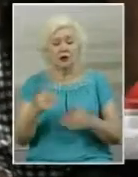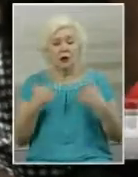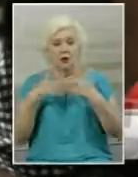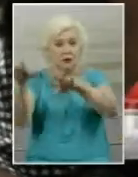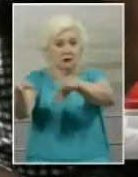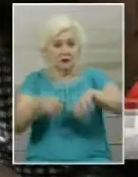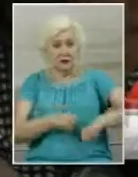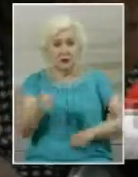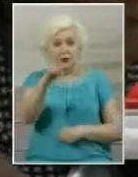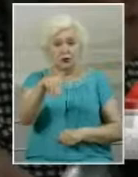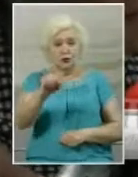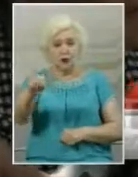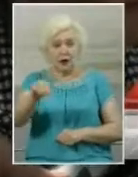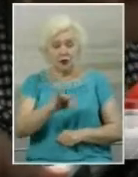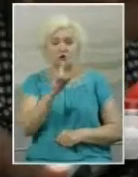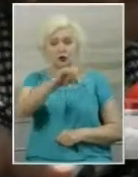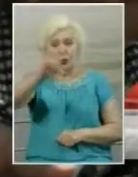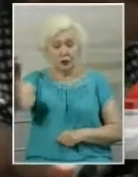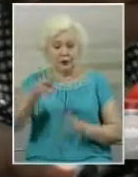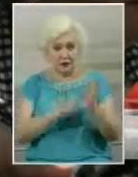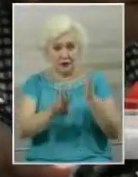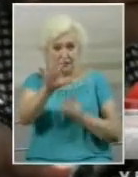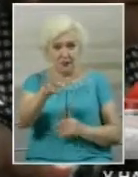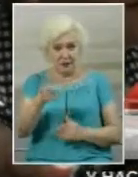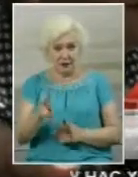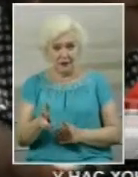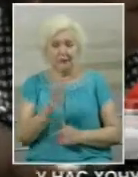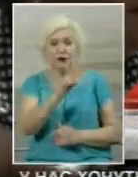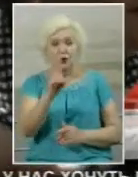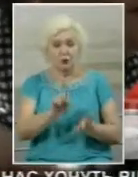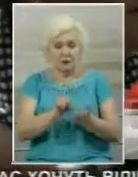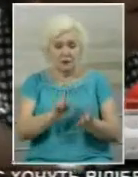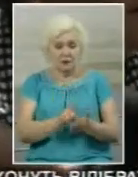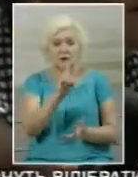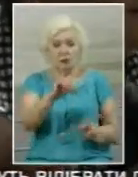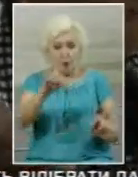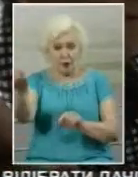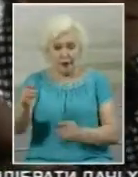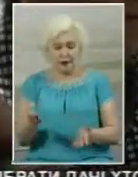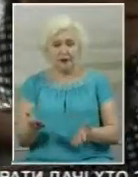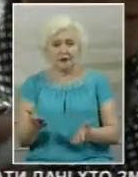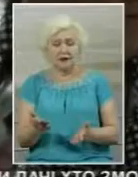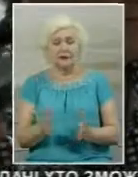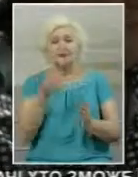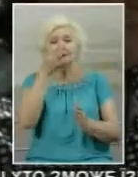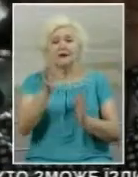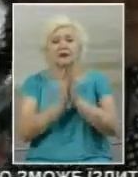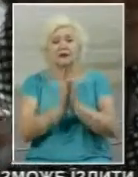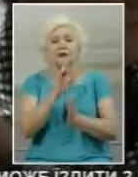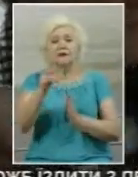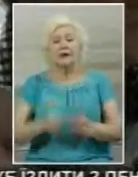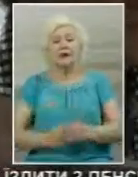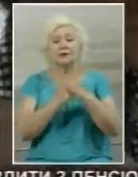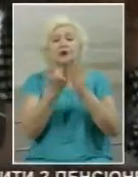дачи. Кто приедет на 75 гривен? Пенсионеры. А скажите, пожалуйста, вы на какой причал и сколько